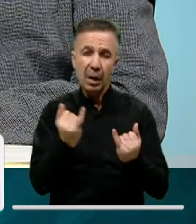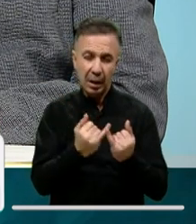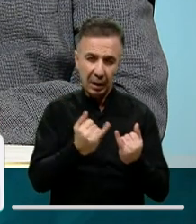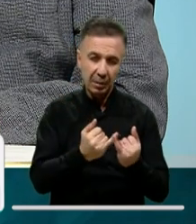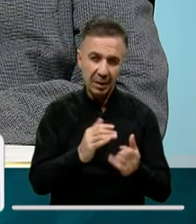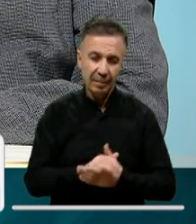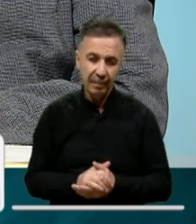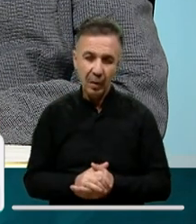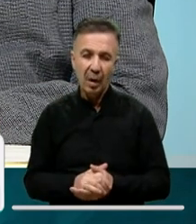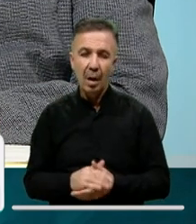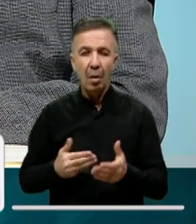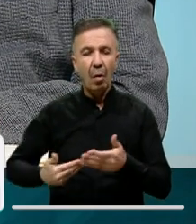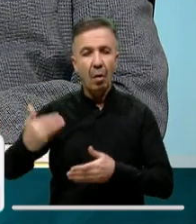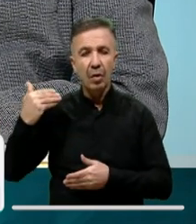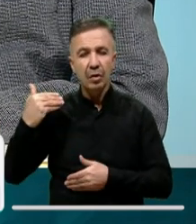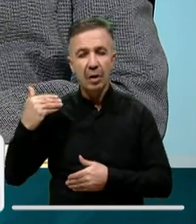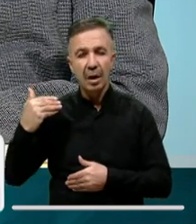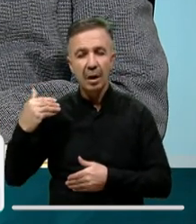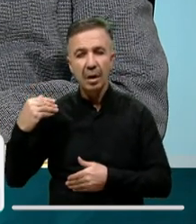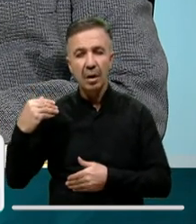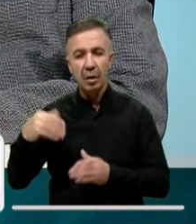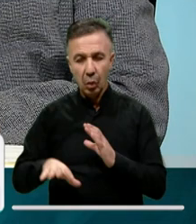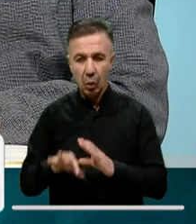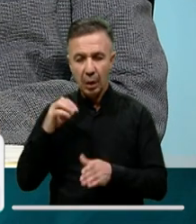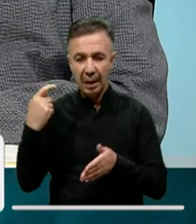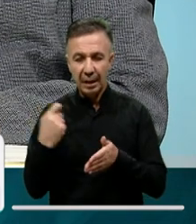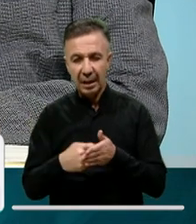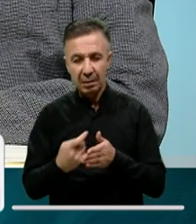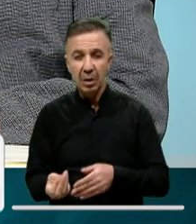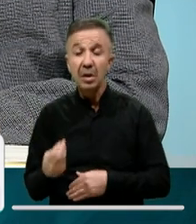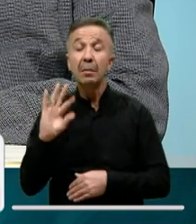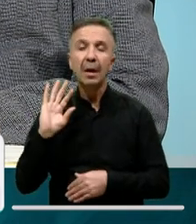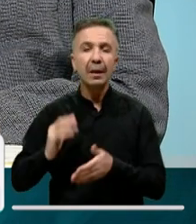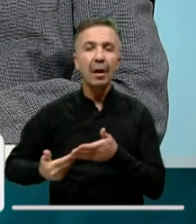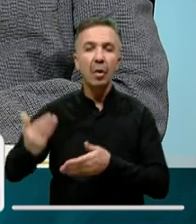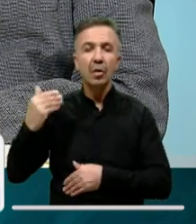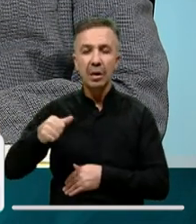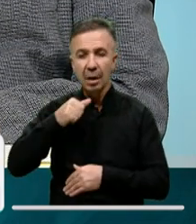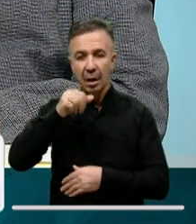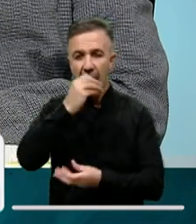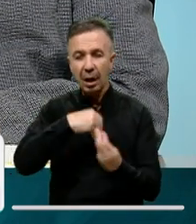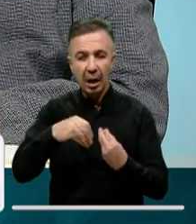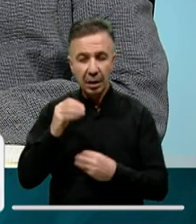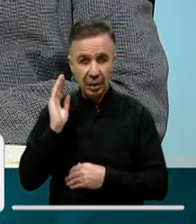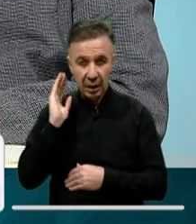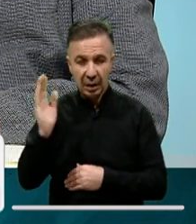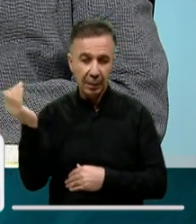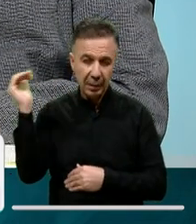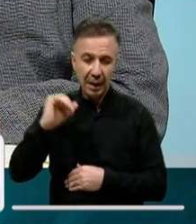evvela kurada ismi çıkmadan önce hacca onu götürüp